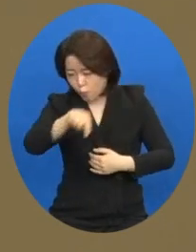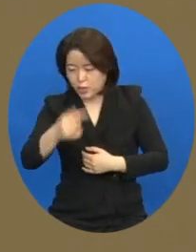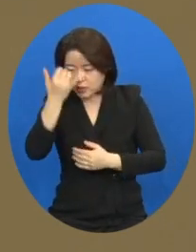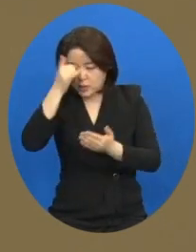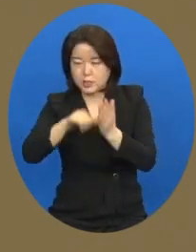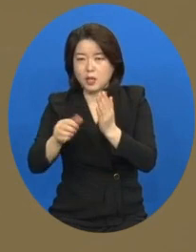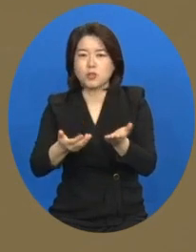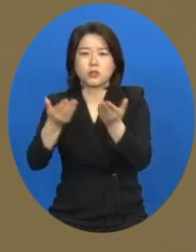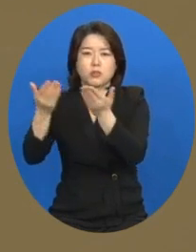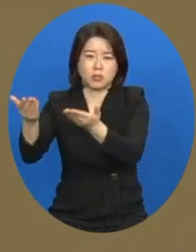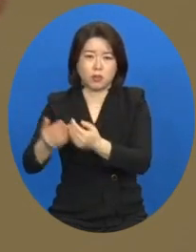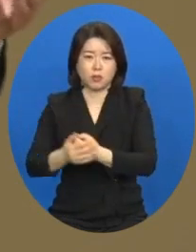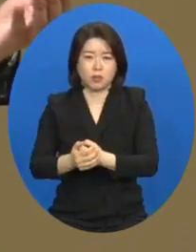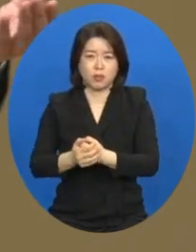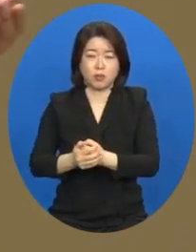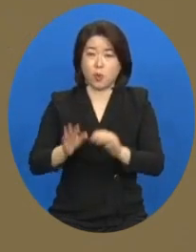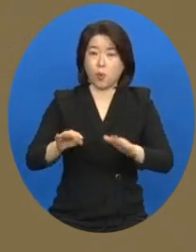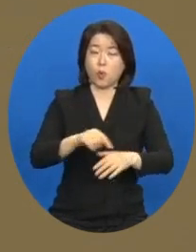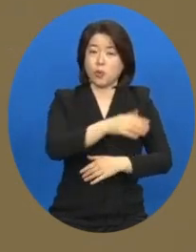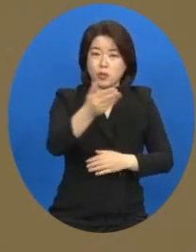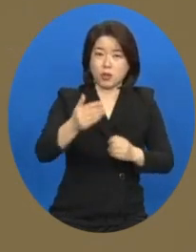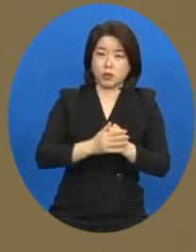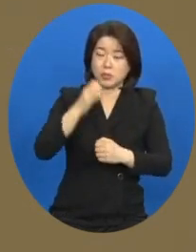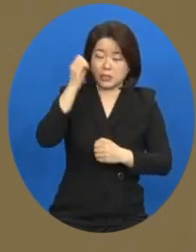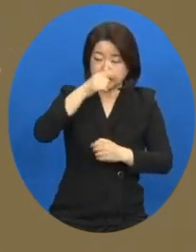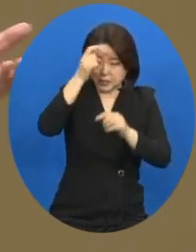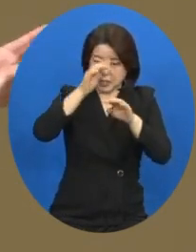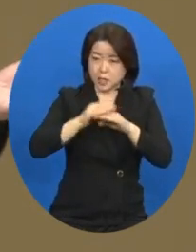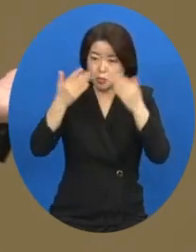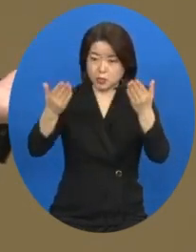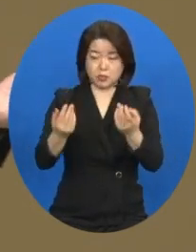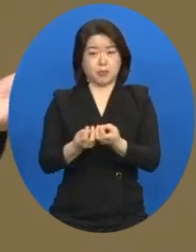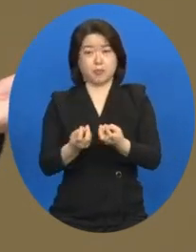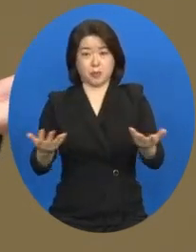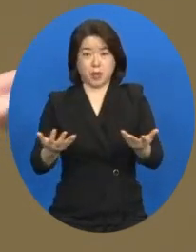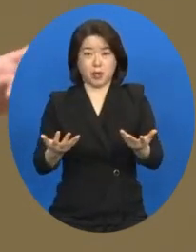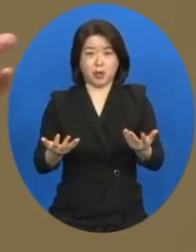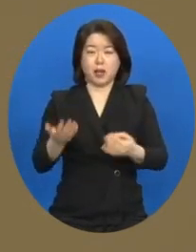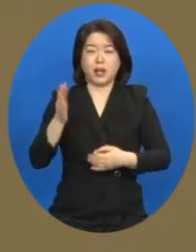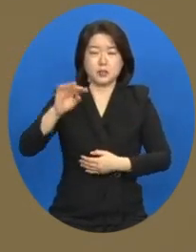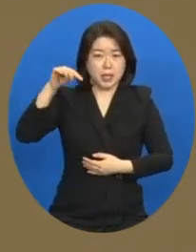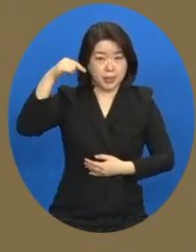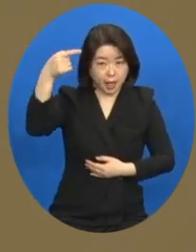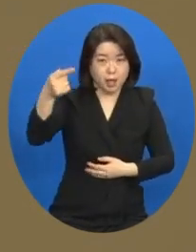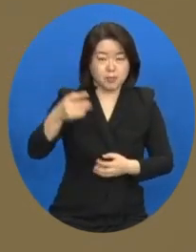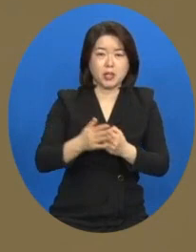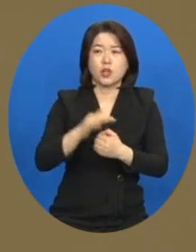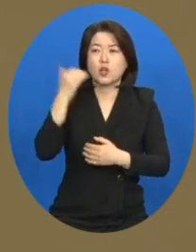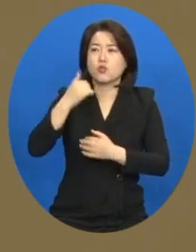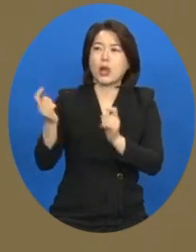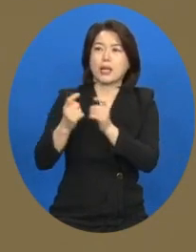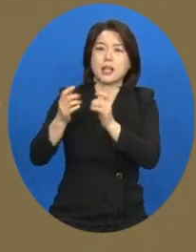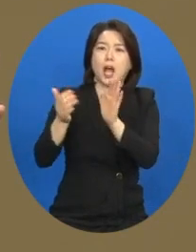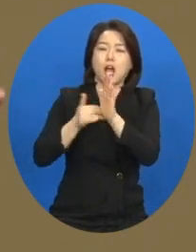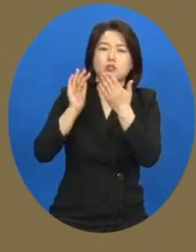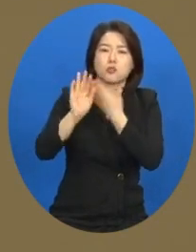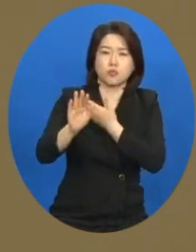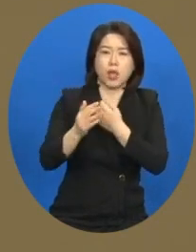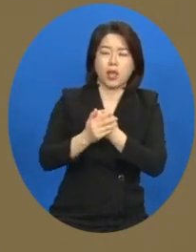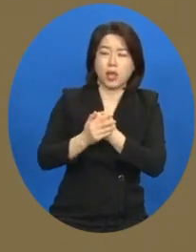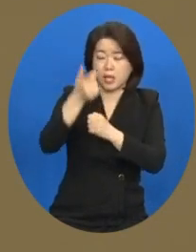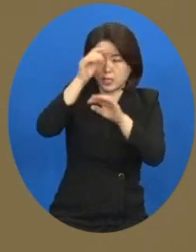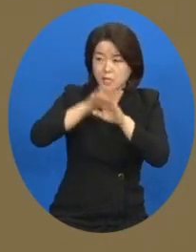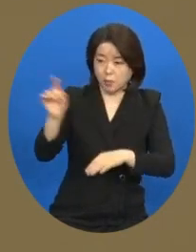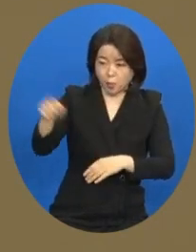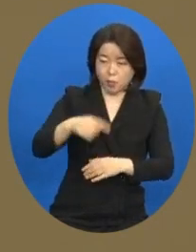드리라. 오늘 여러분은 그냥 이렇게 예배 드리겠으니 뭐 어쩔 수가 없지만 다음에는 누구랑 싸우면 예배